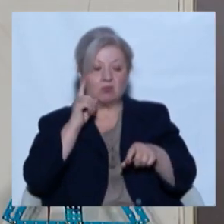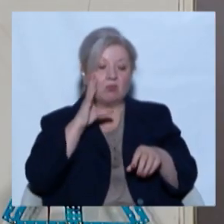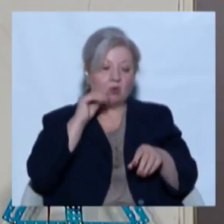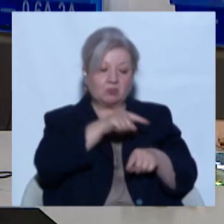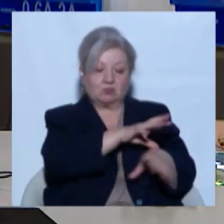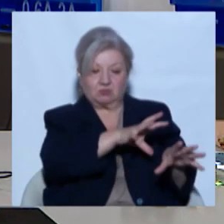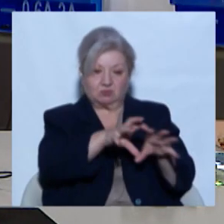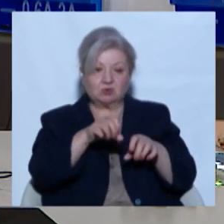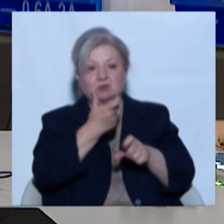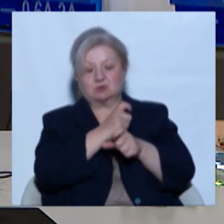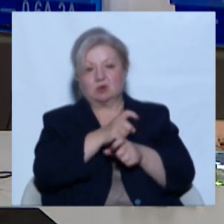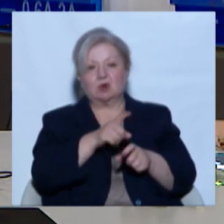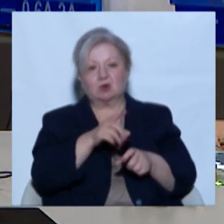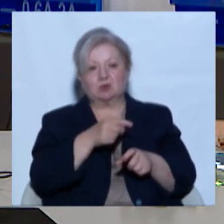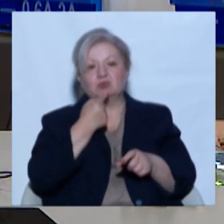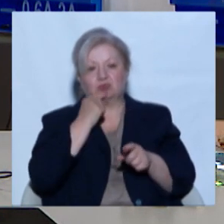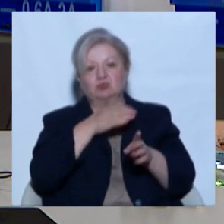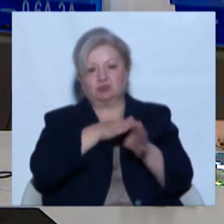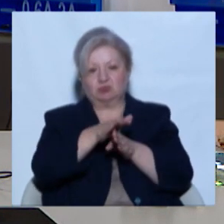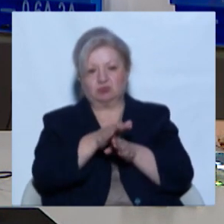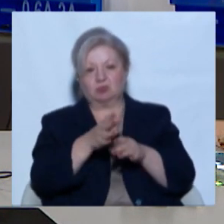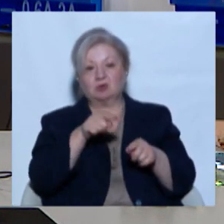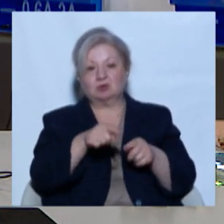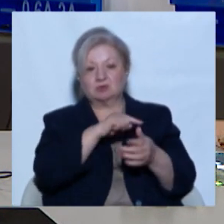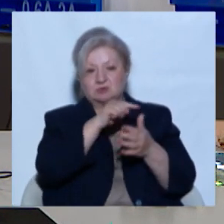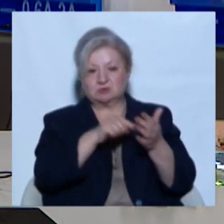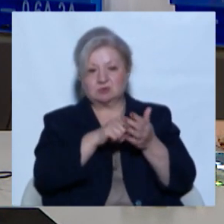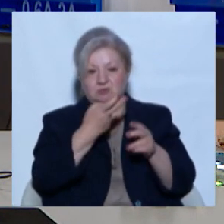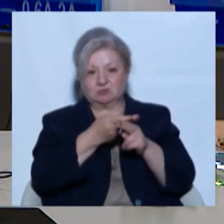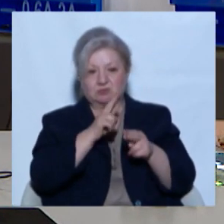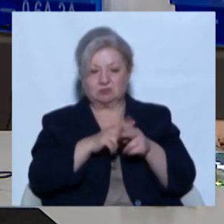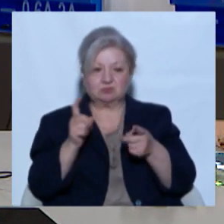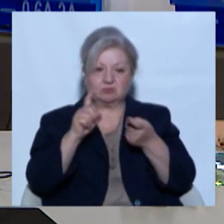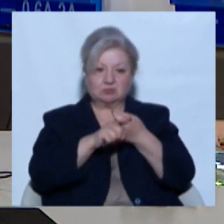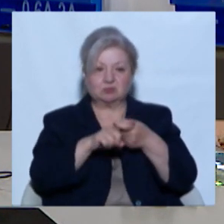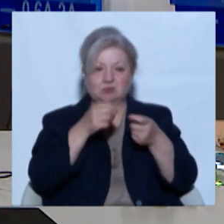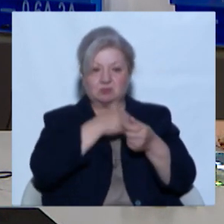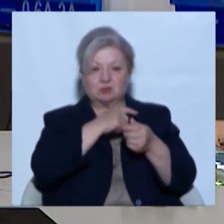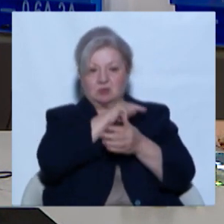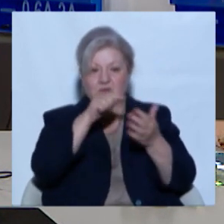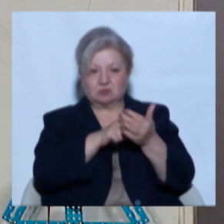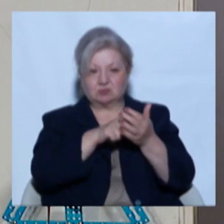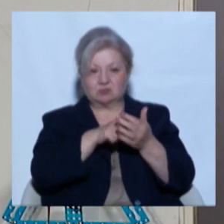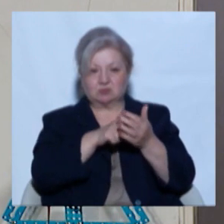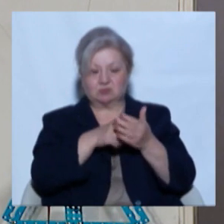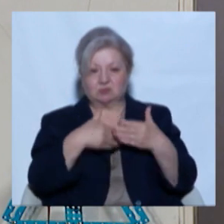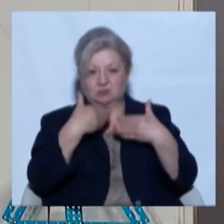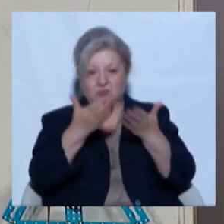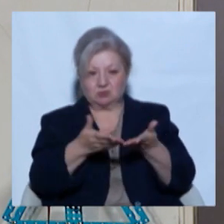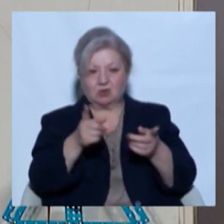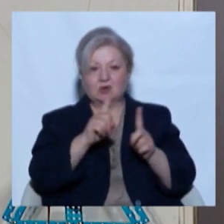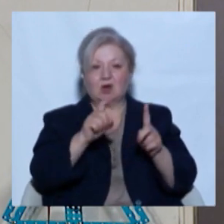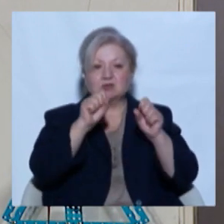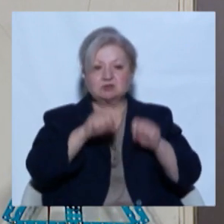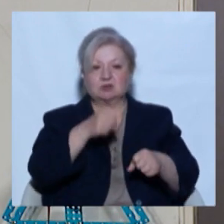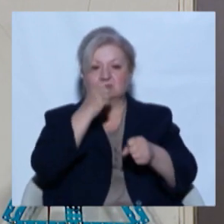შესაქმნელია. აი, ამ საკითხთან დაკავშირებით მინდა ერთი შეკითხვა დავსვა. რა ხერხი უნდა